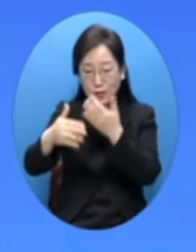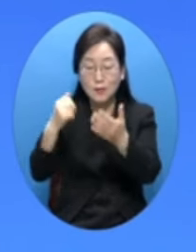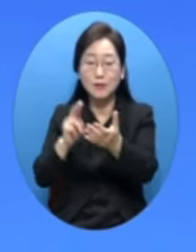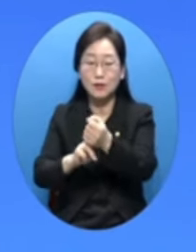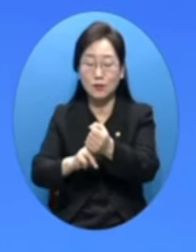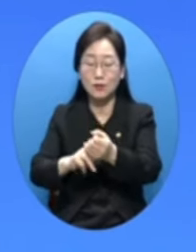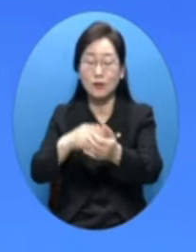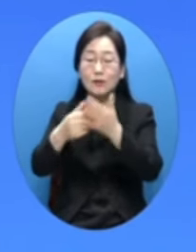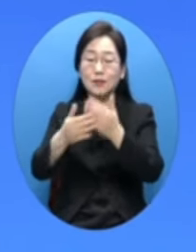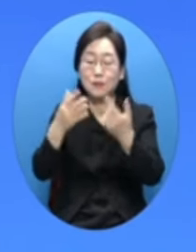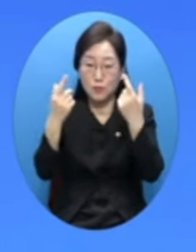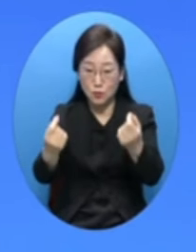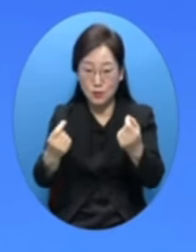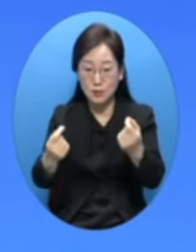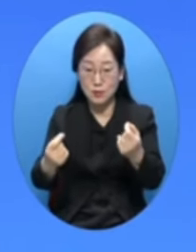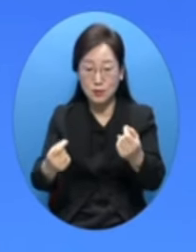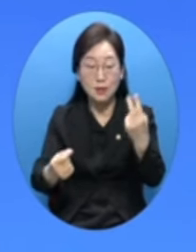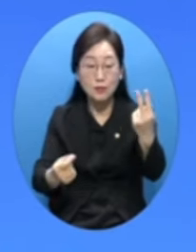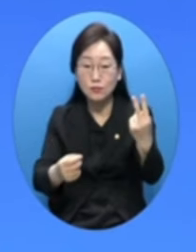것처럼 이 두